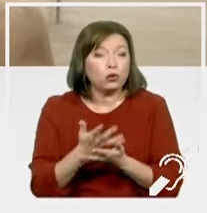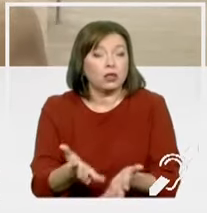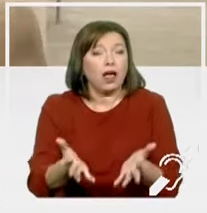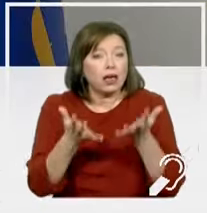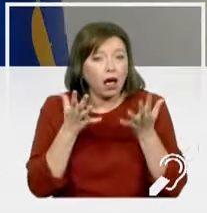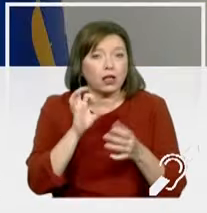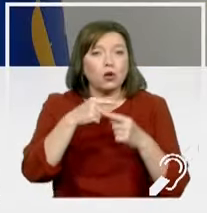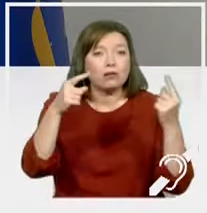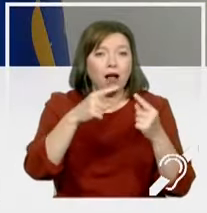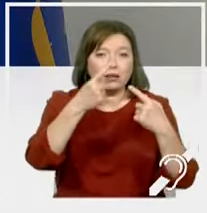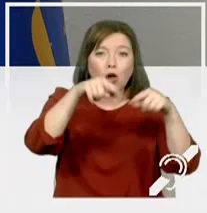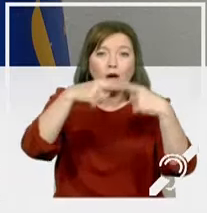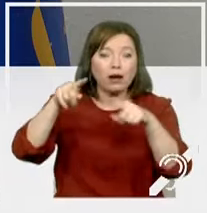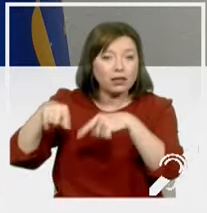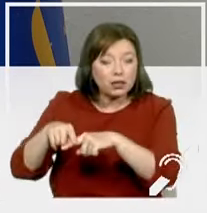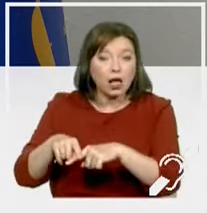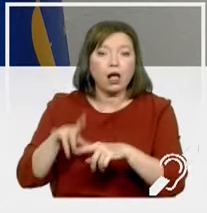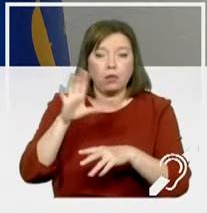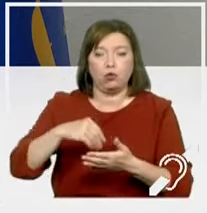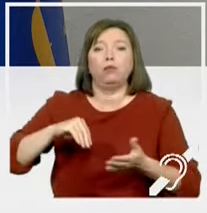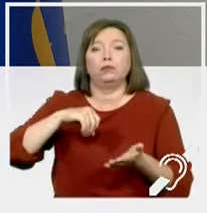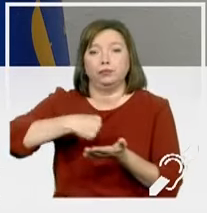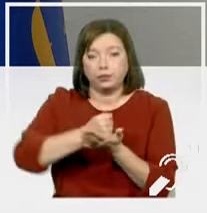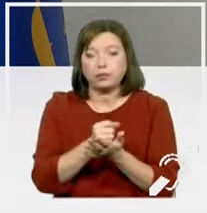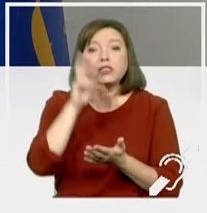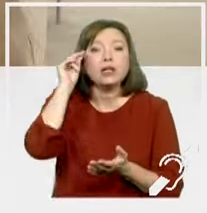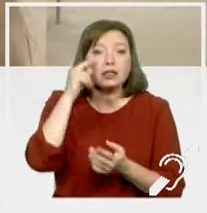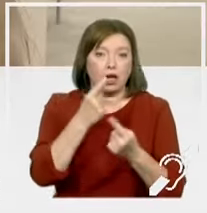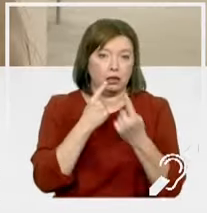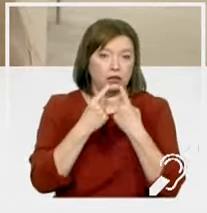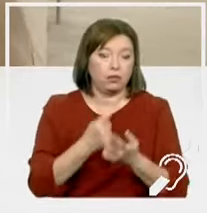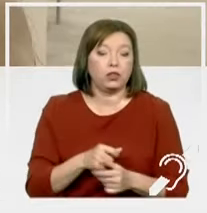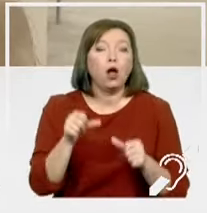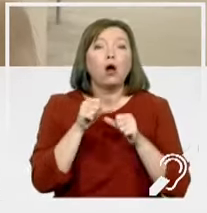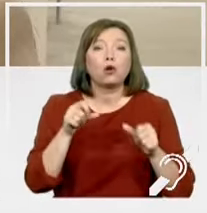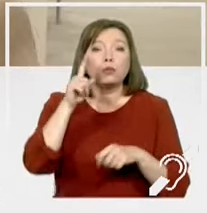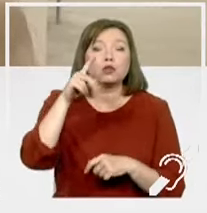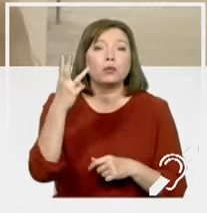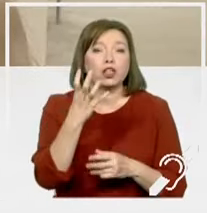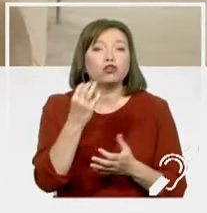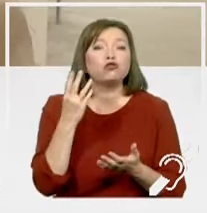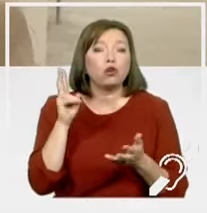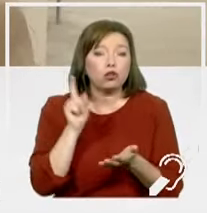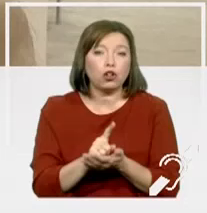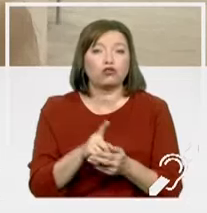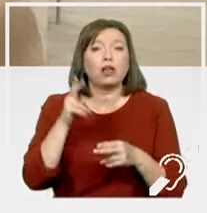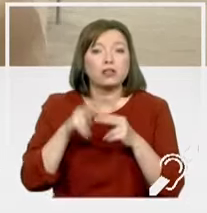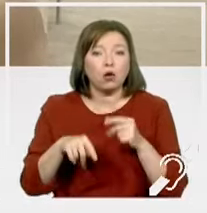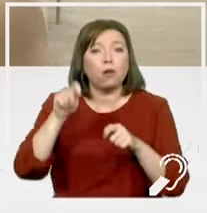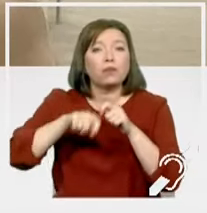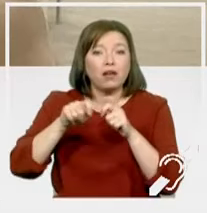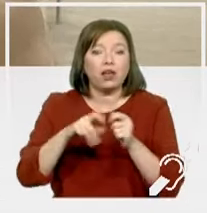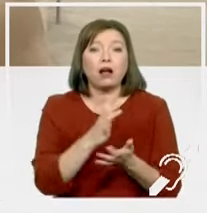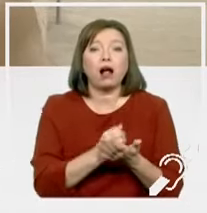de la diferite instituții, deja vor fixa data audierilor. Comisia numărul 3 mai are de finalizat și